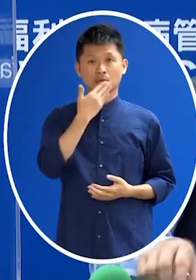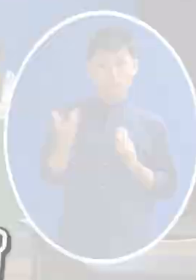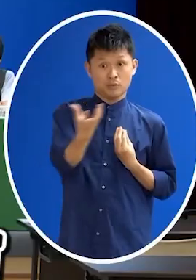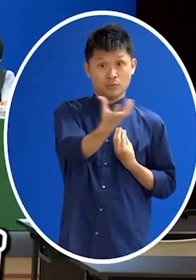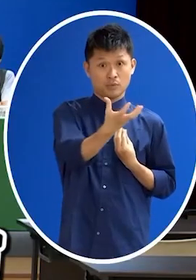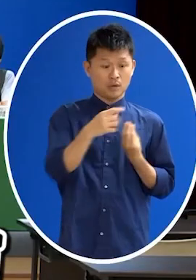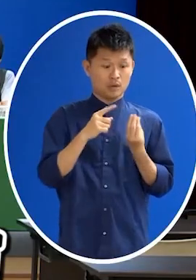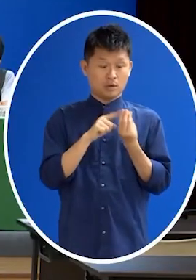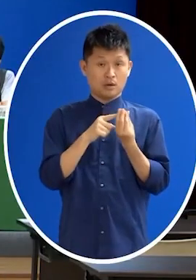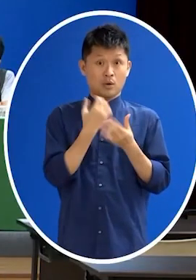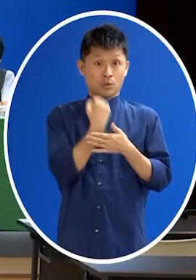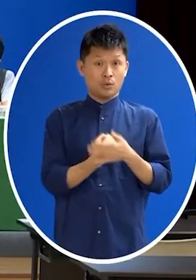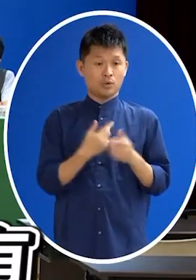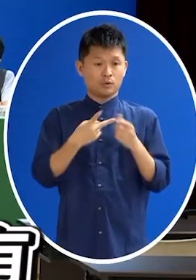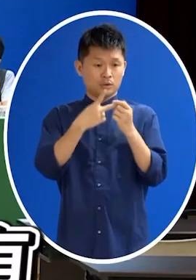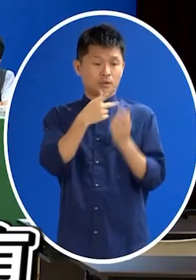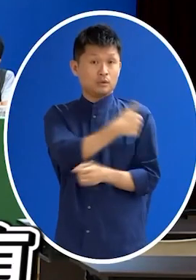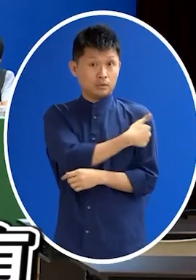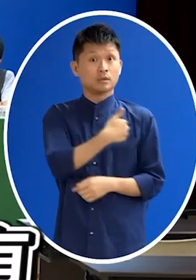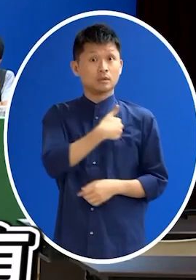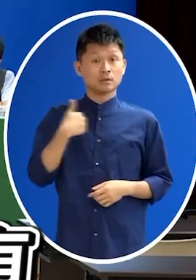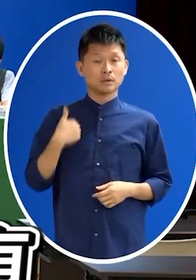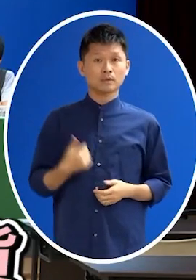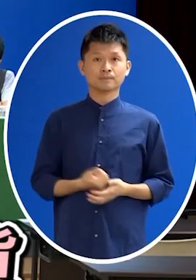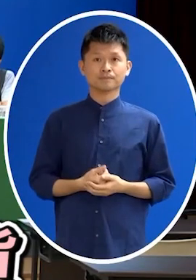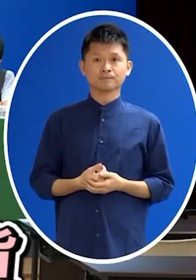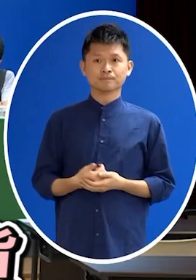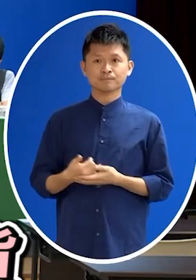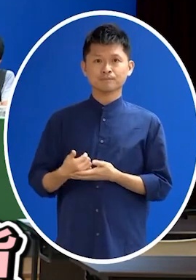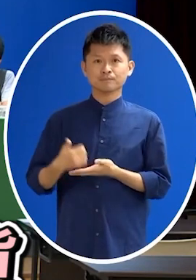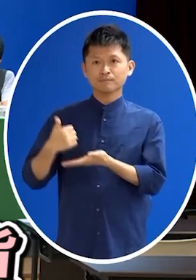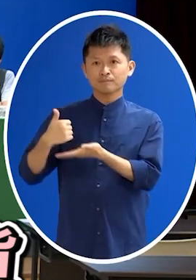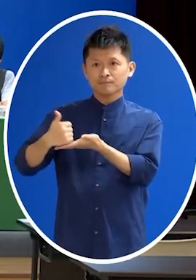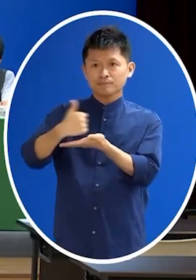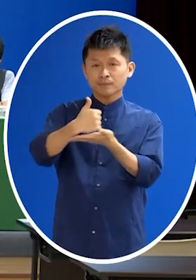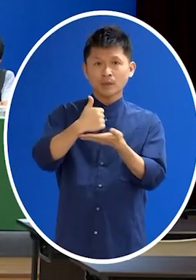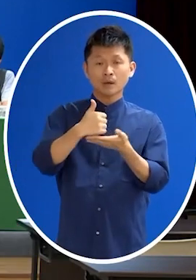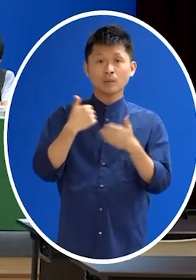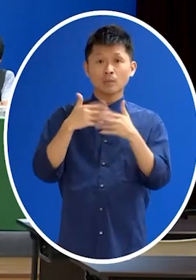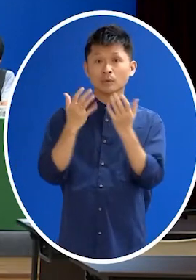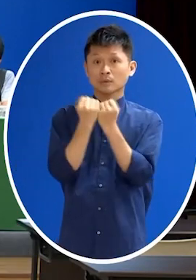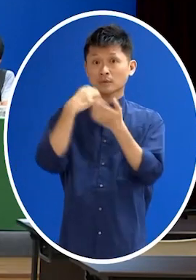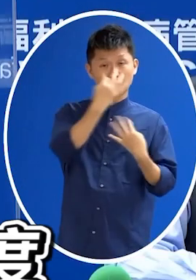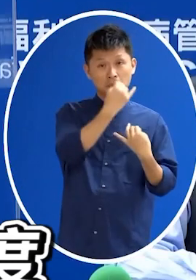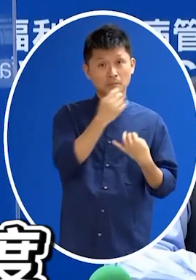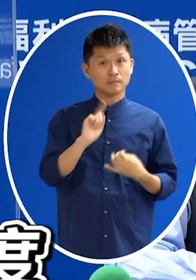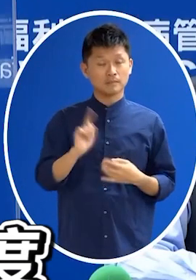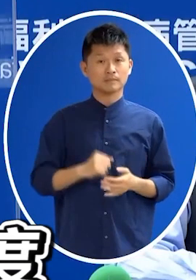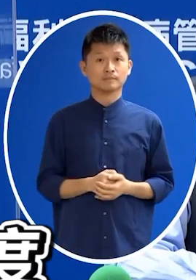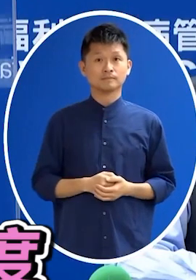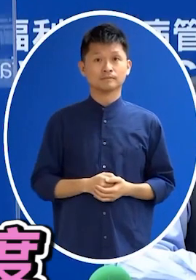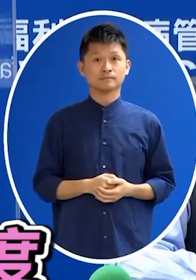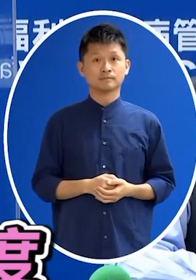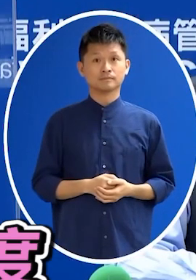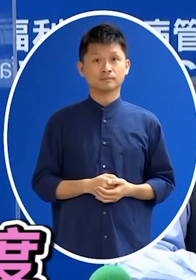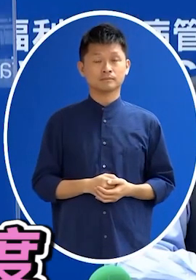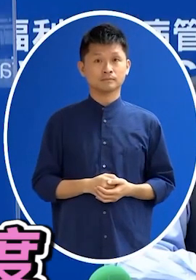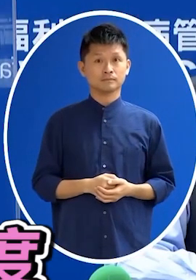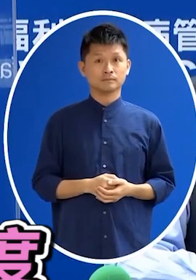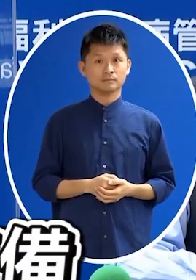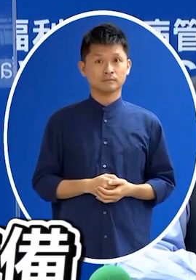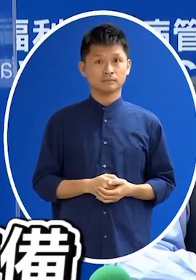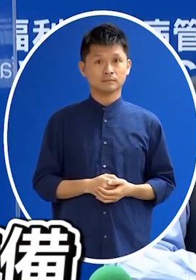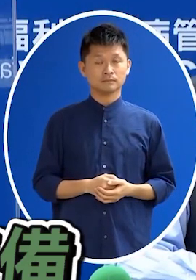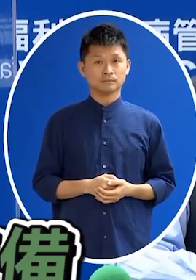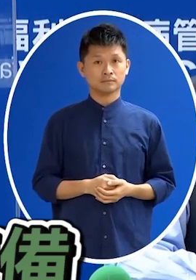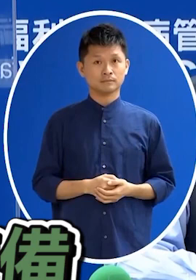后天，对不起。那我们现在宣布可以配送出去，是不是我们已经有莫德纳第二批到货的一些资讯？ 确实，你很有敏锐度了